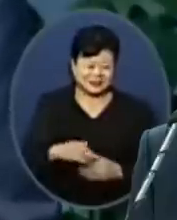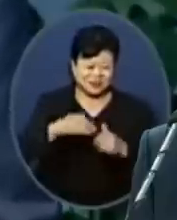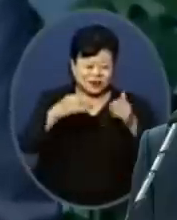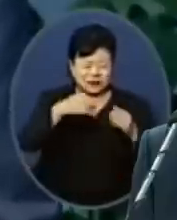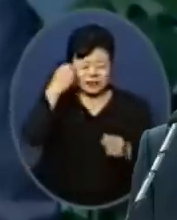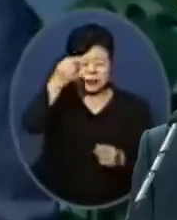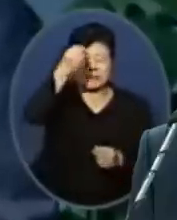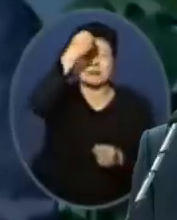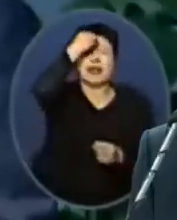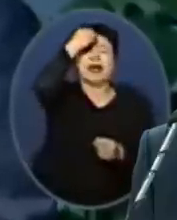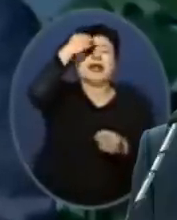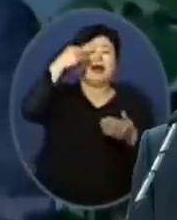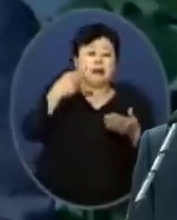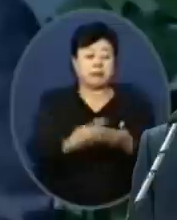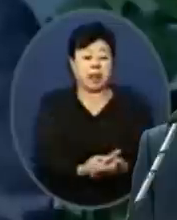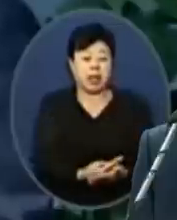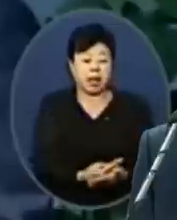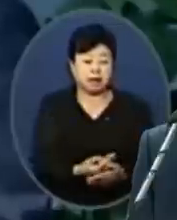뻗어져 죽고 마는 것입니다.